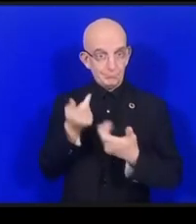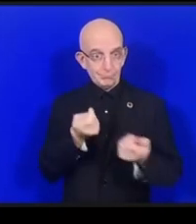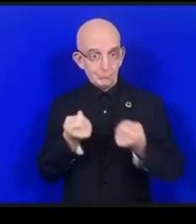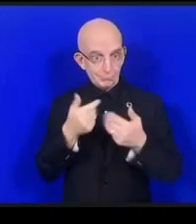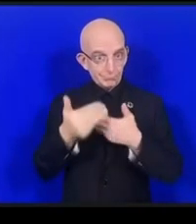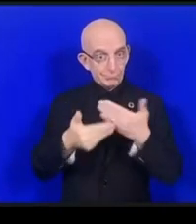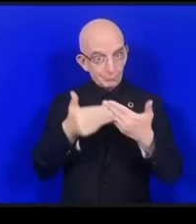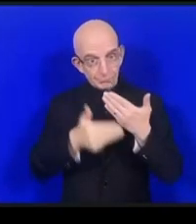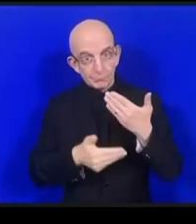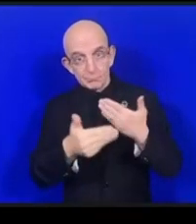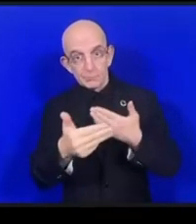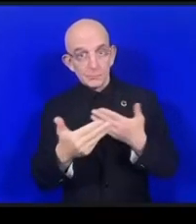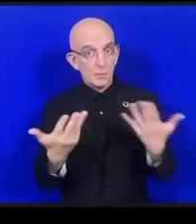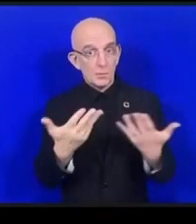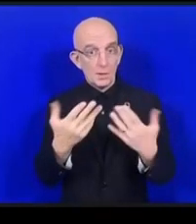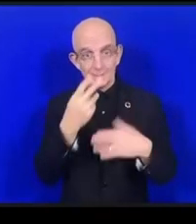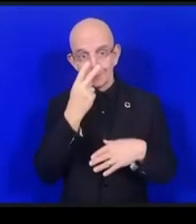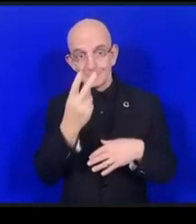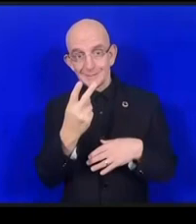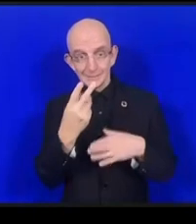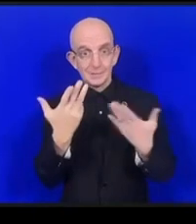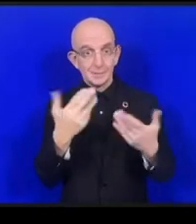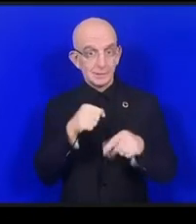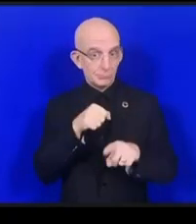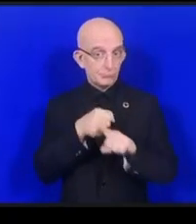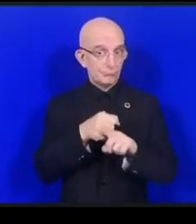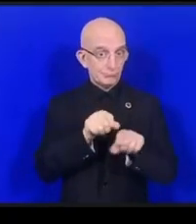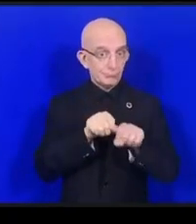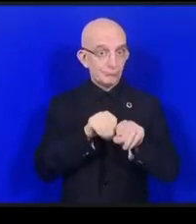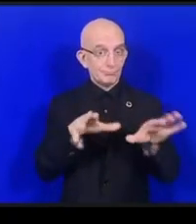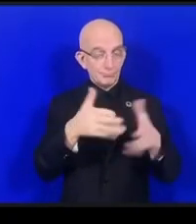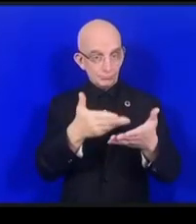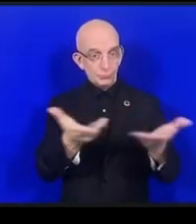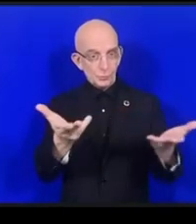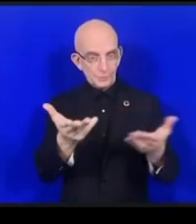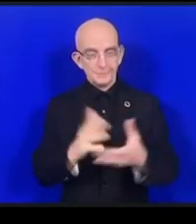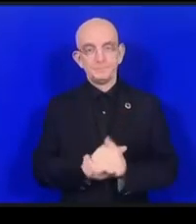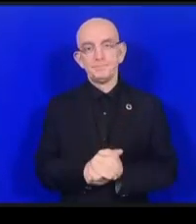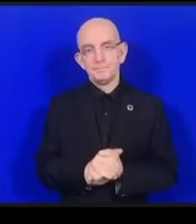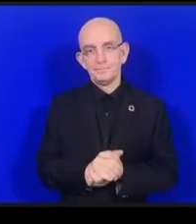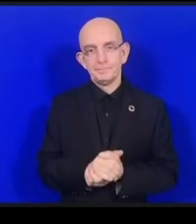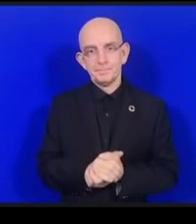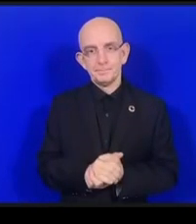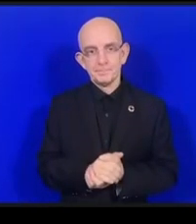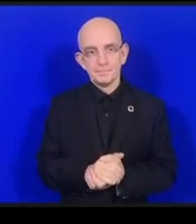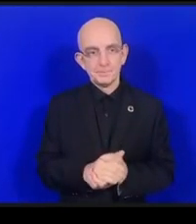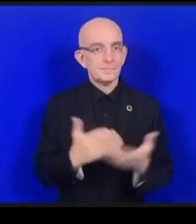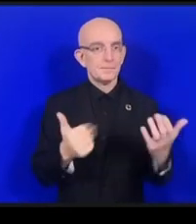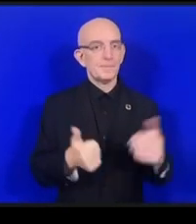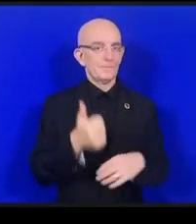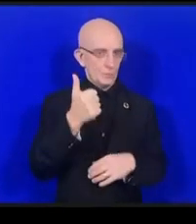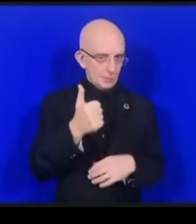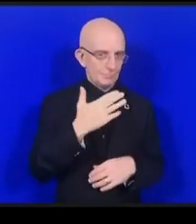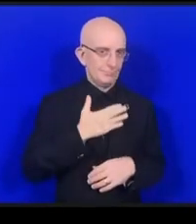На молодёжь ФИО Вам слово спасибо за то что пригласили меня